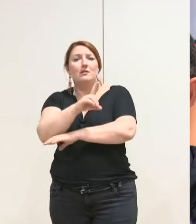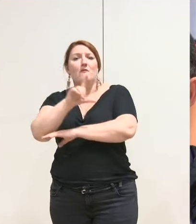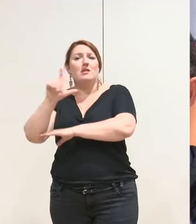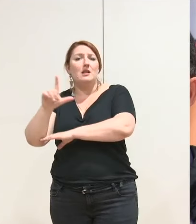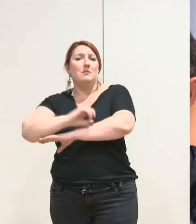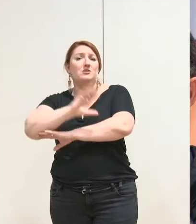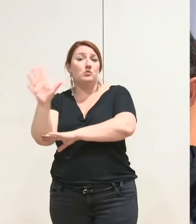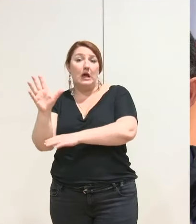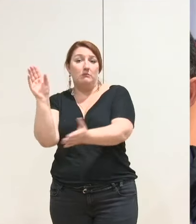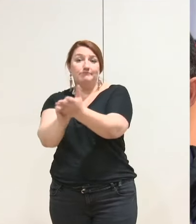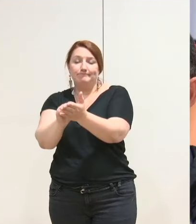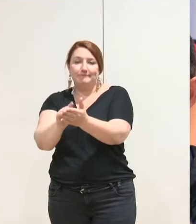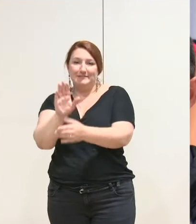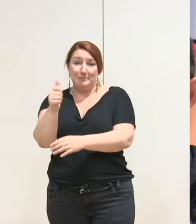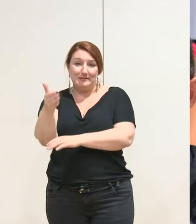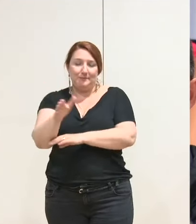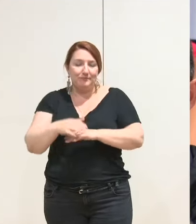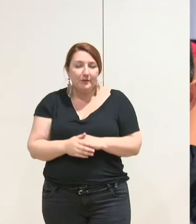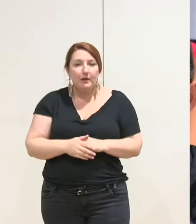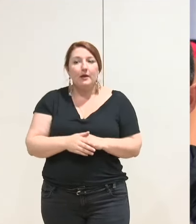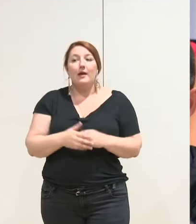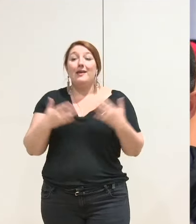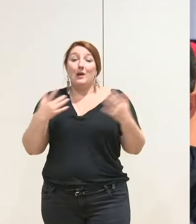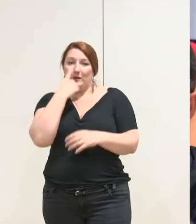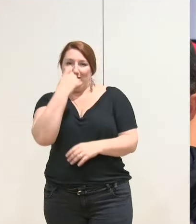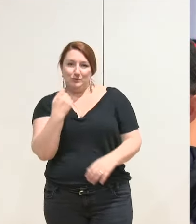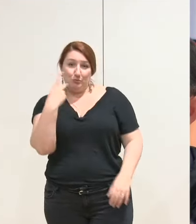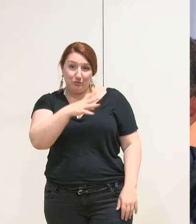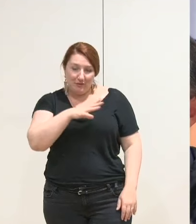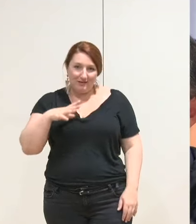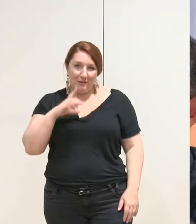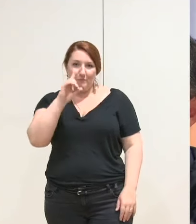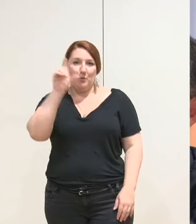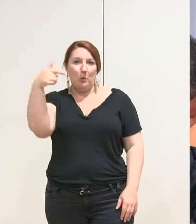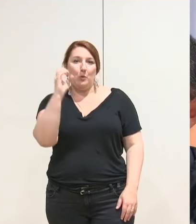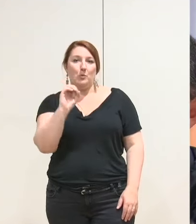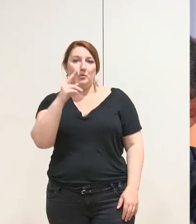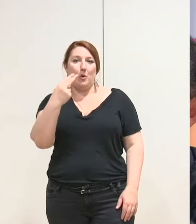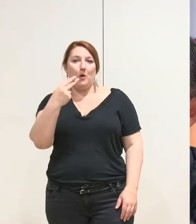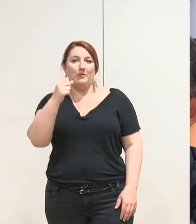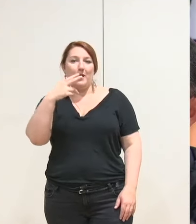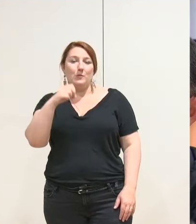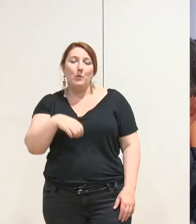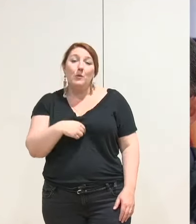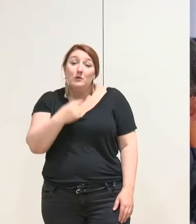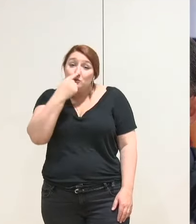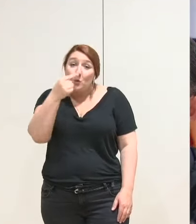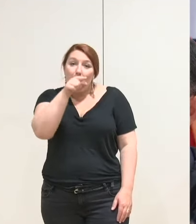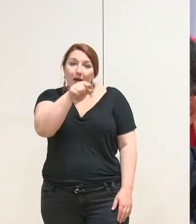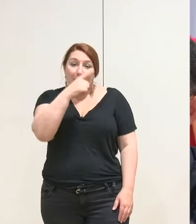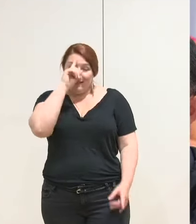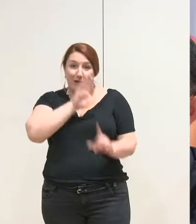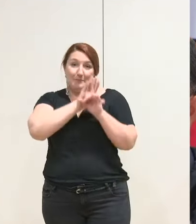alors quant à la question de Madame dordano il me semble que elle est quand même plus ferrue sur le sujet de la